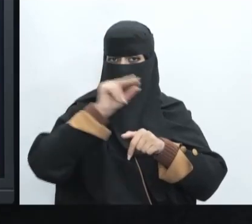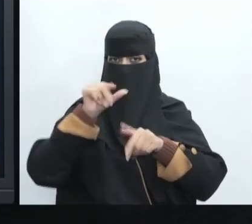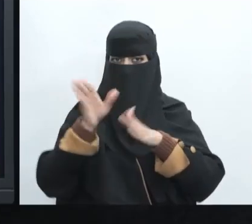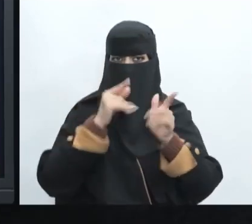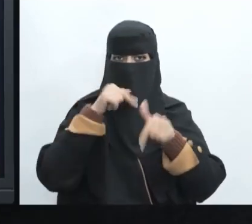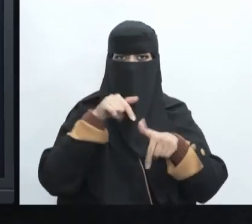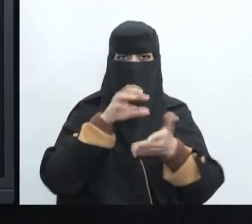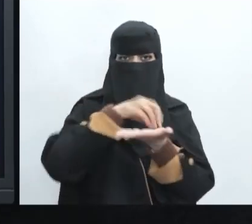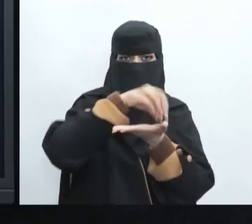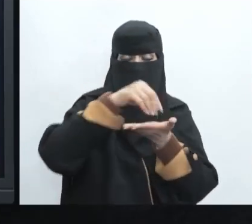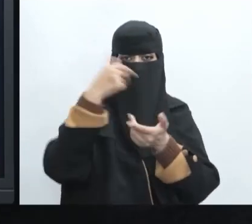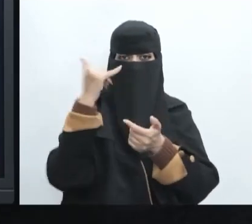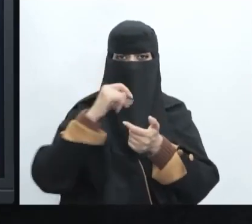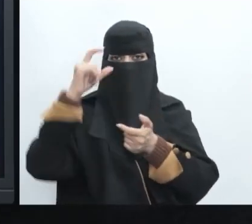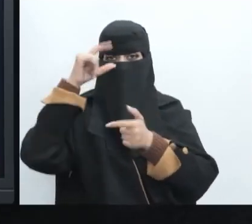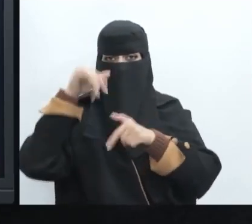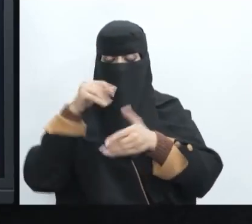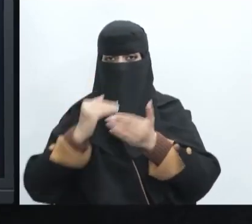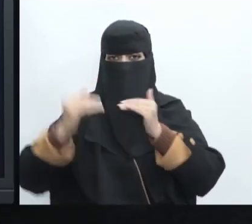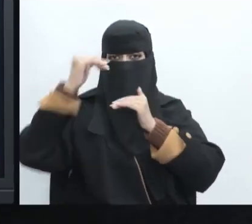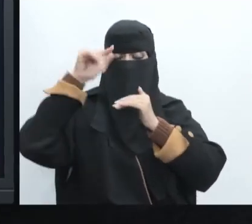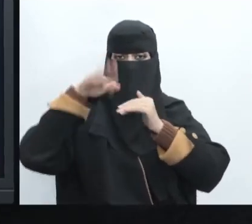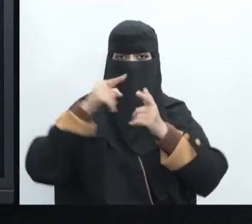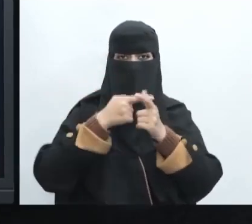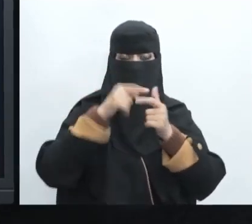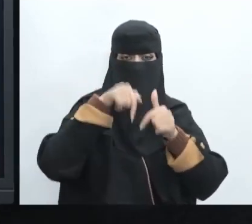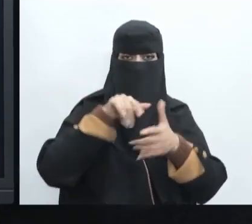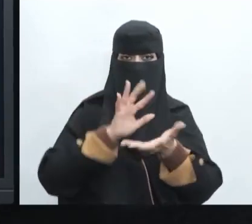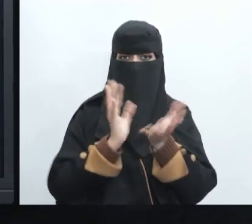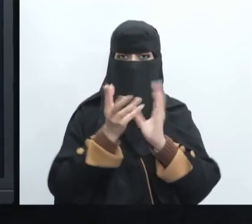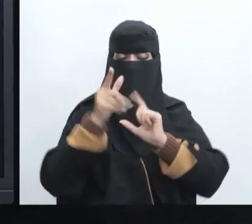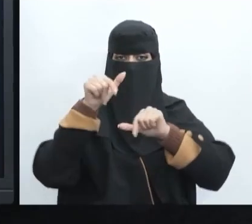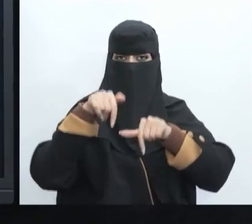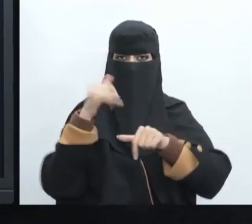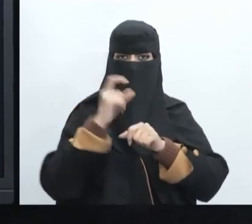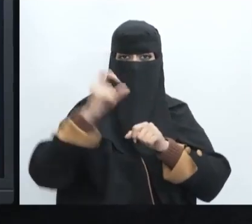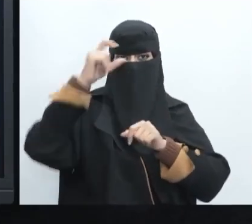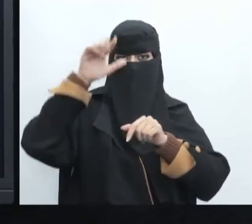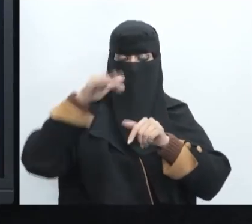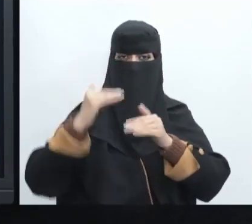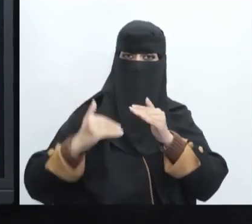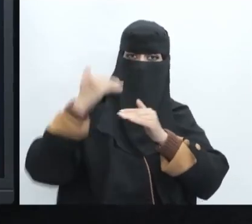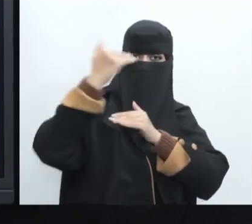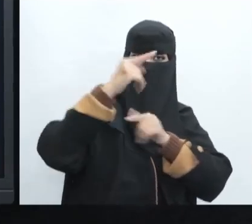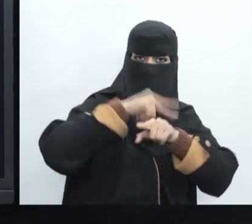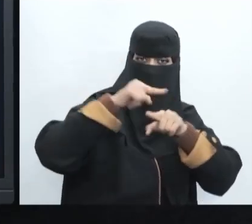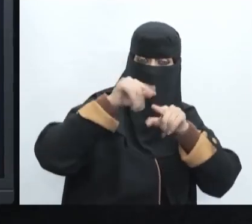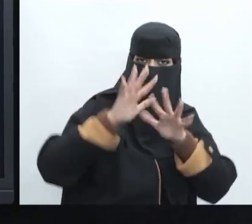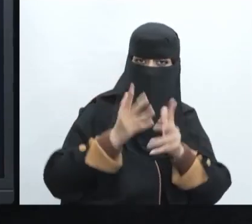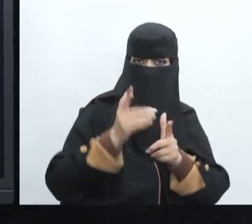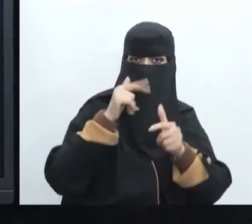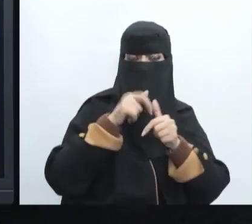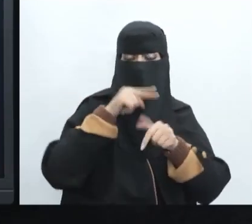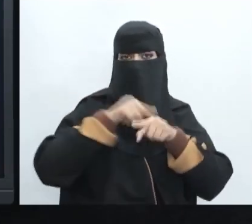من الدول الاسلاميه ومكانتها بين دول العالم الاسلامي ثم انتقلنا بعد ذلك